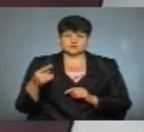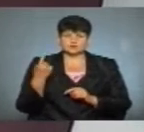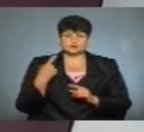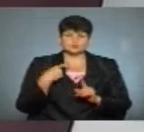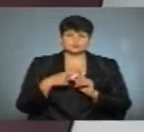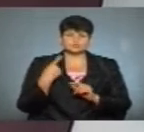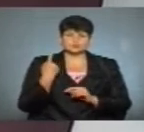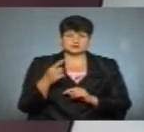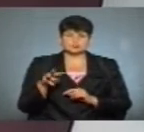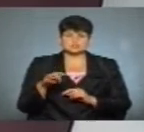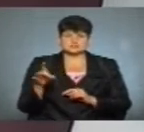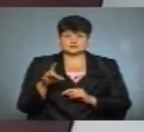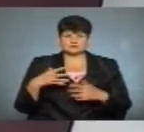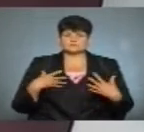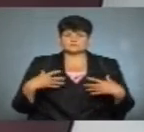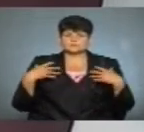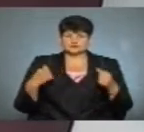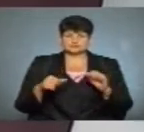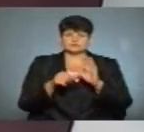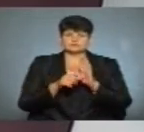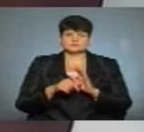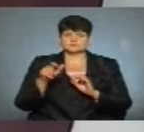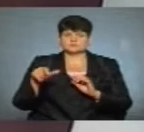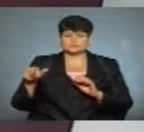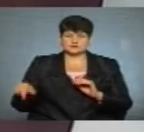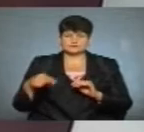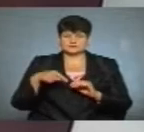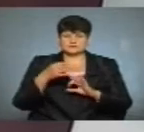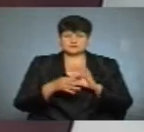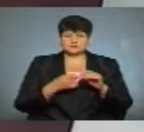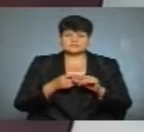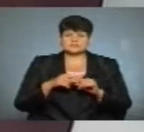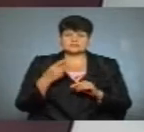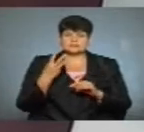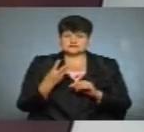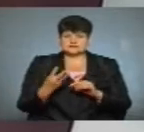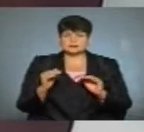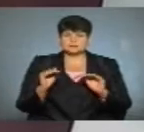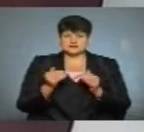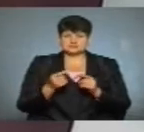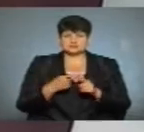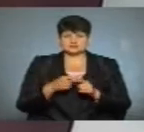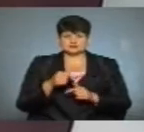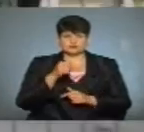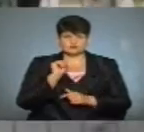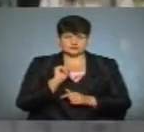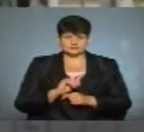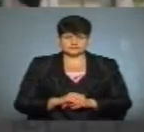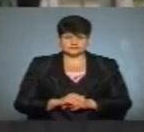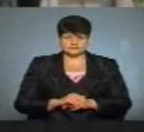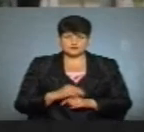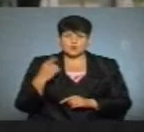Монастириському районі. Видужали цієї доби 6 осіб, каже Володимир Паничев. Це на 3 менше, ніж учора.